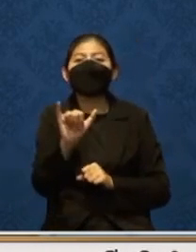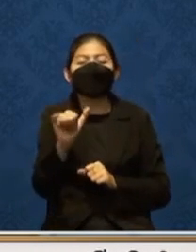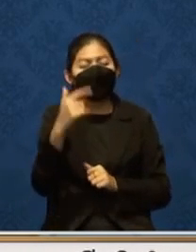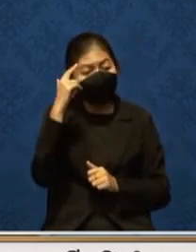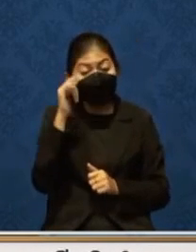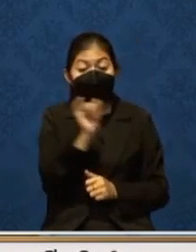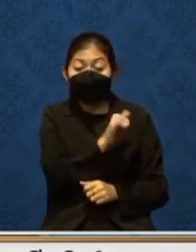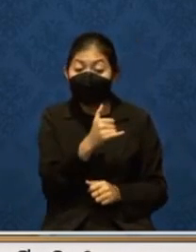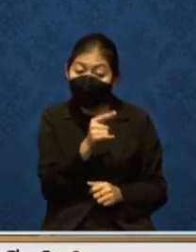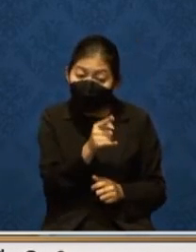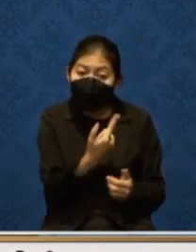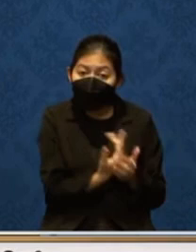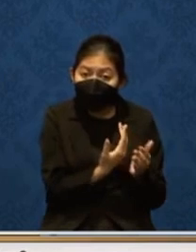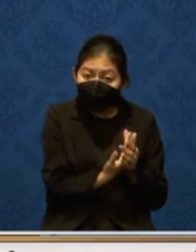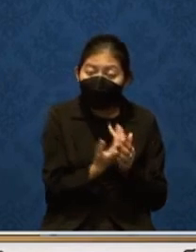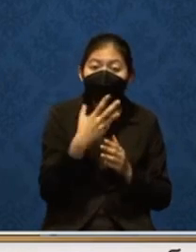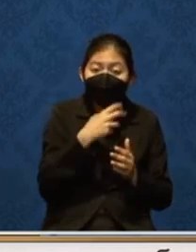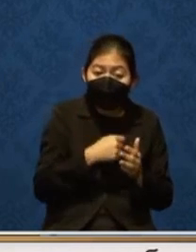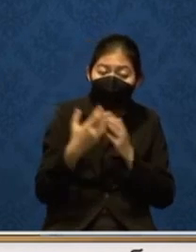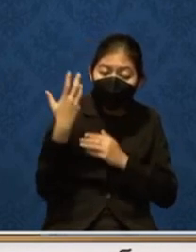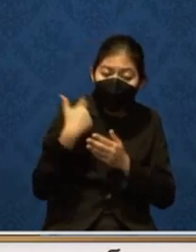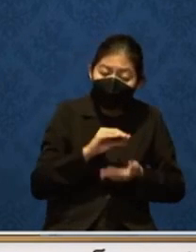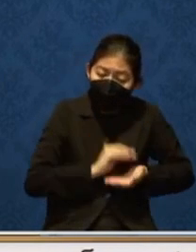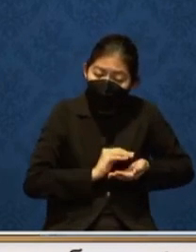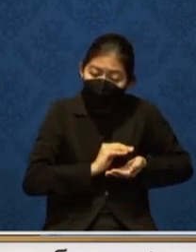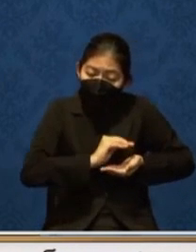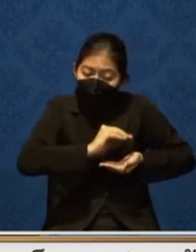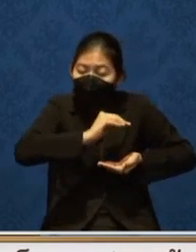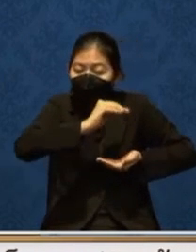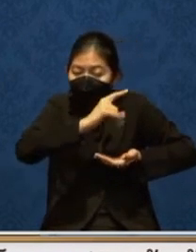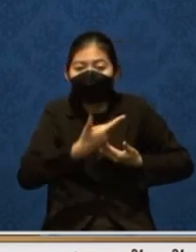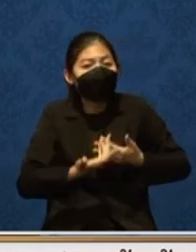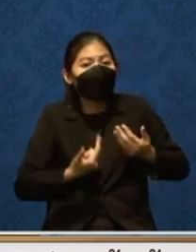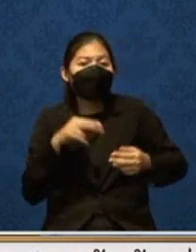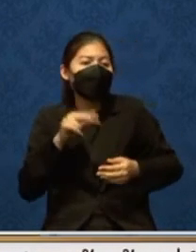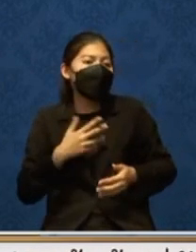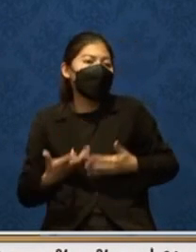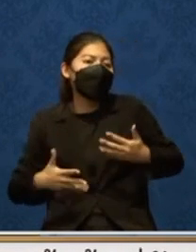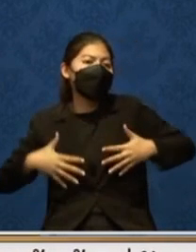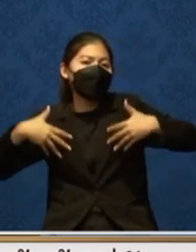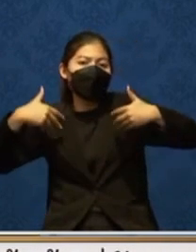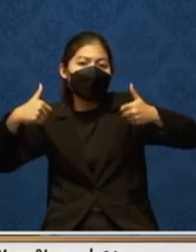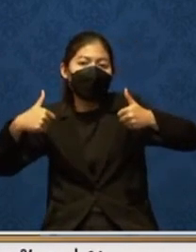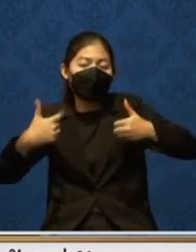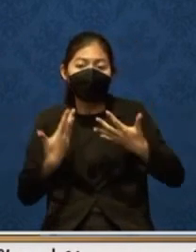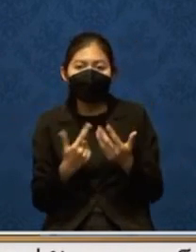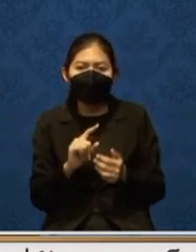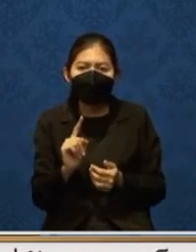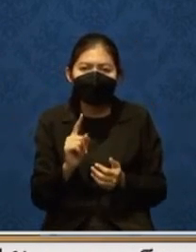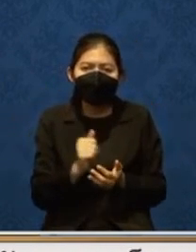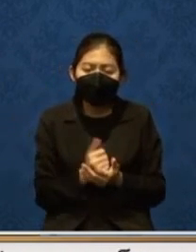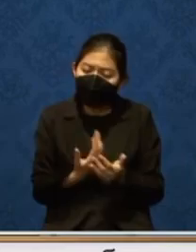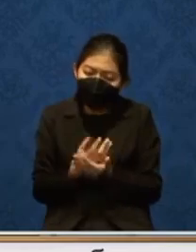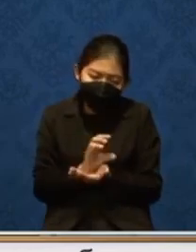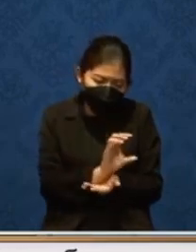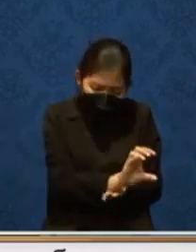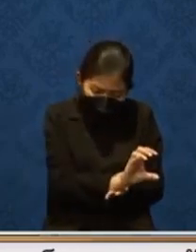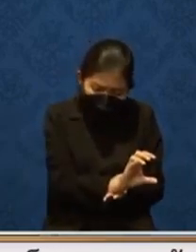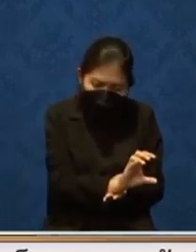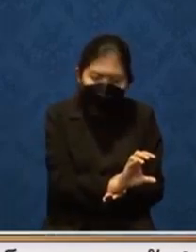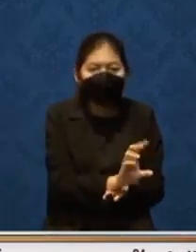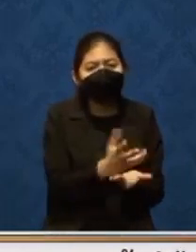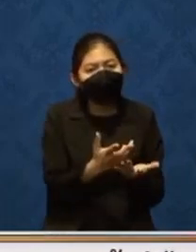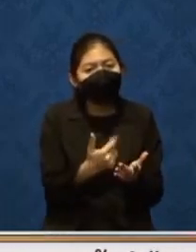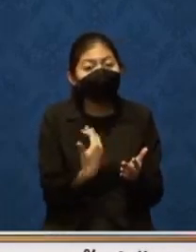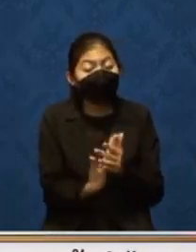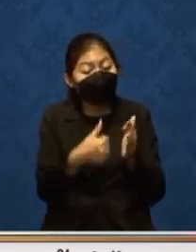ทีเก่า ได้เงินมาระดกมามี passive income มเงินใช้สบายสบายตลอดชีวิตหรออาจจะลงทุนอยใตลดหักซับซึ่มไม